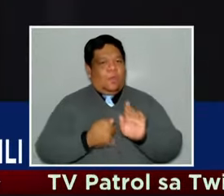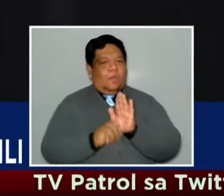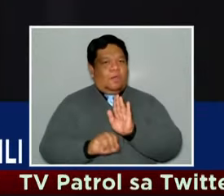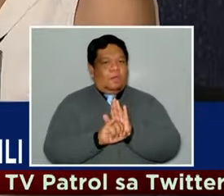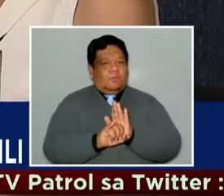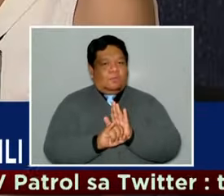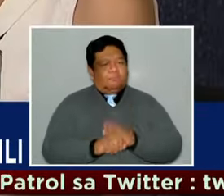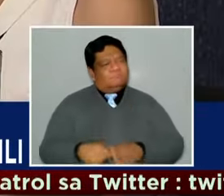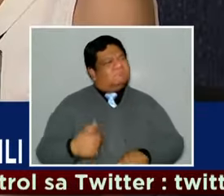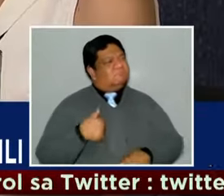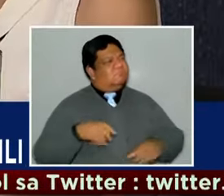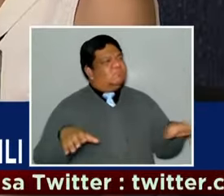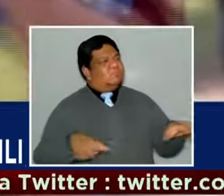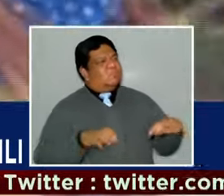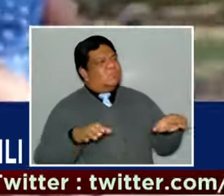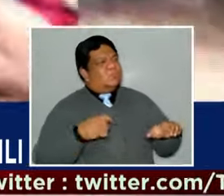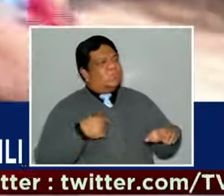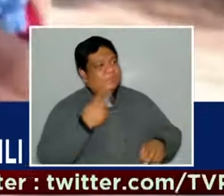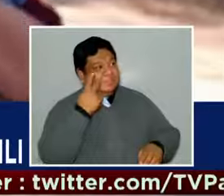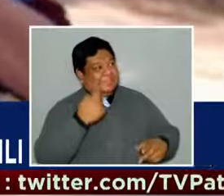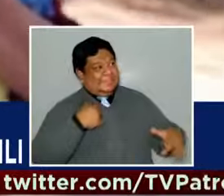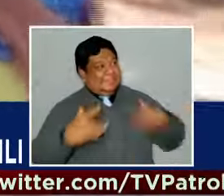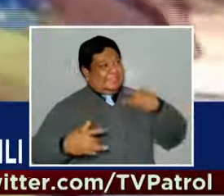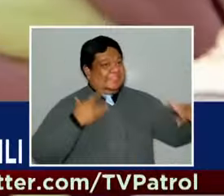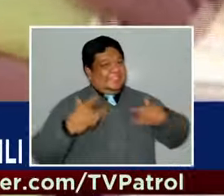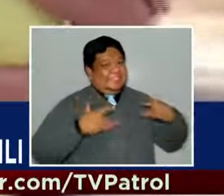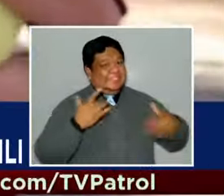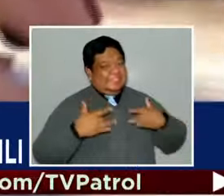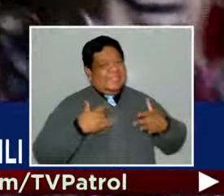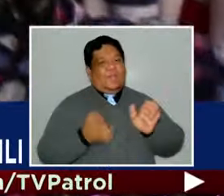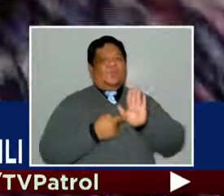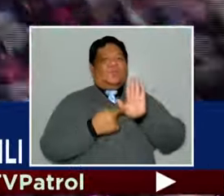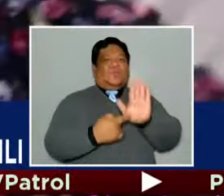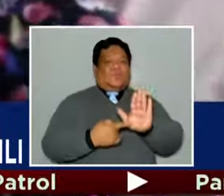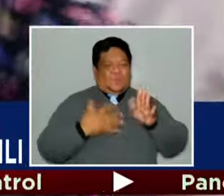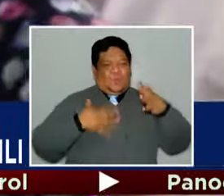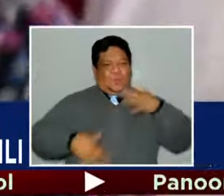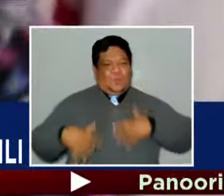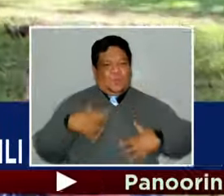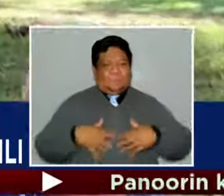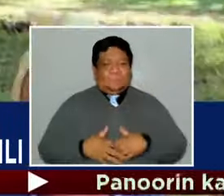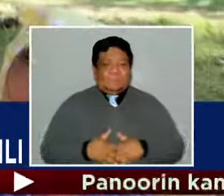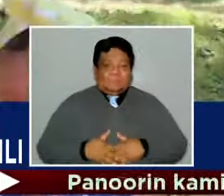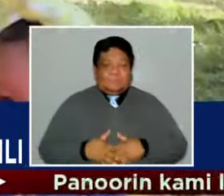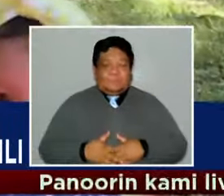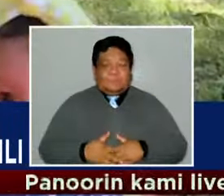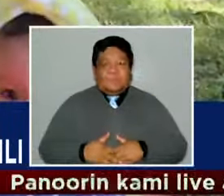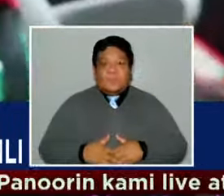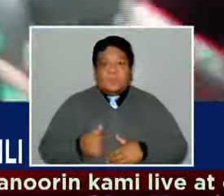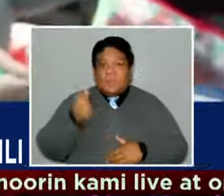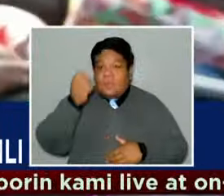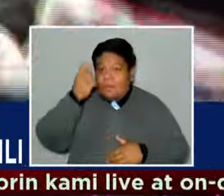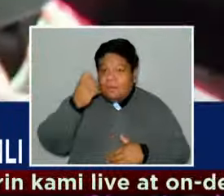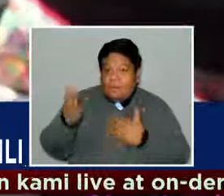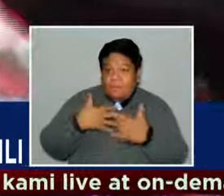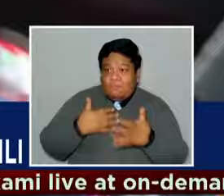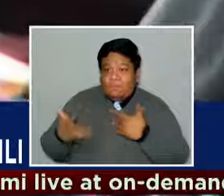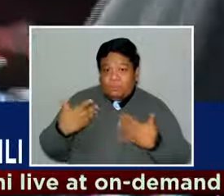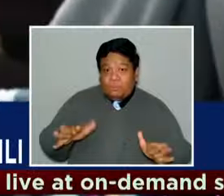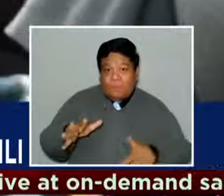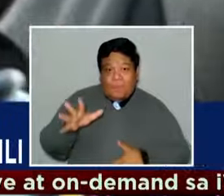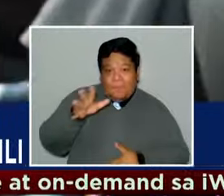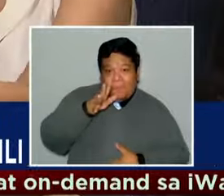titingin ako sa salamin. Masaya ako! At kahit ngayong momshi at wifey na, hindi binago ni Jolina ang